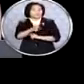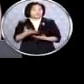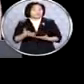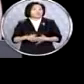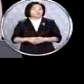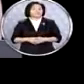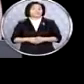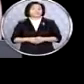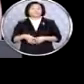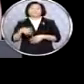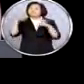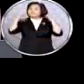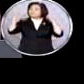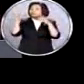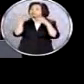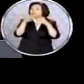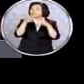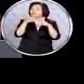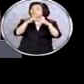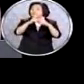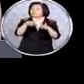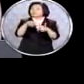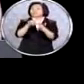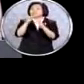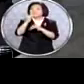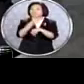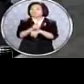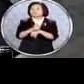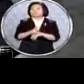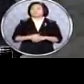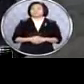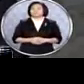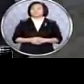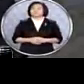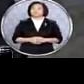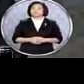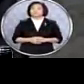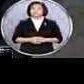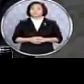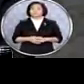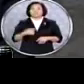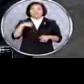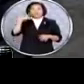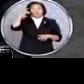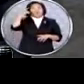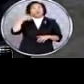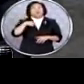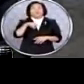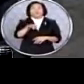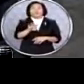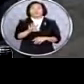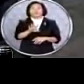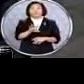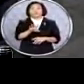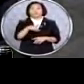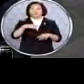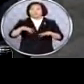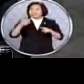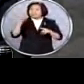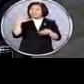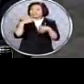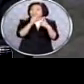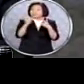请宋楚瑜先生回答，时间是2分钟。 我确实感受出来，我第一次2000年